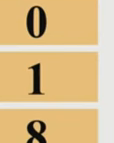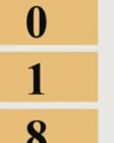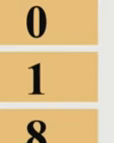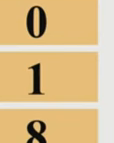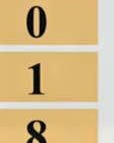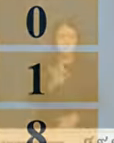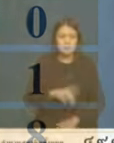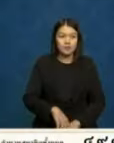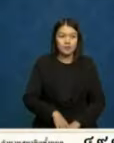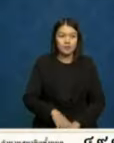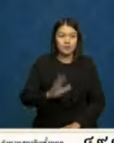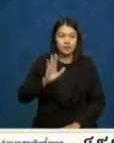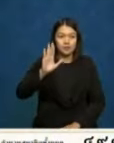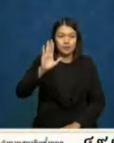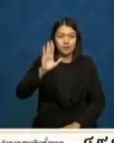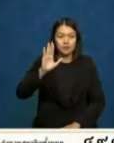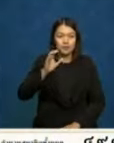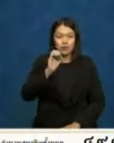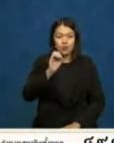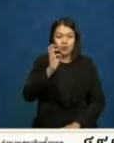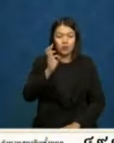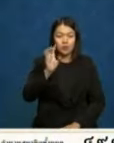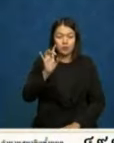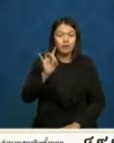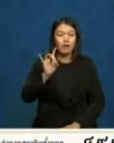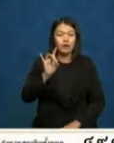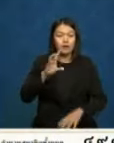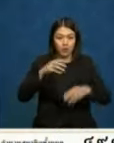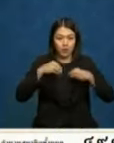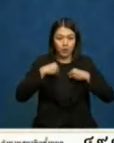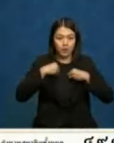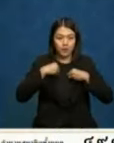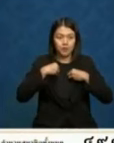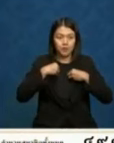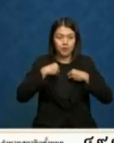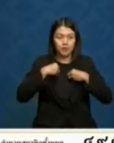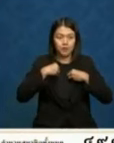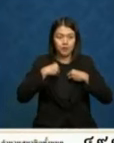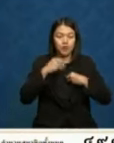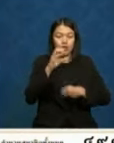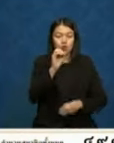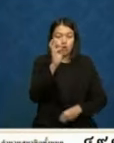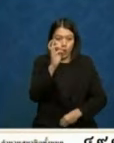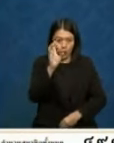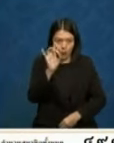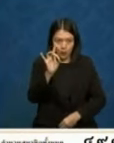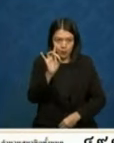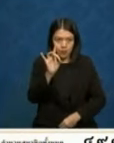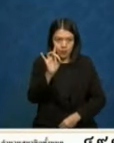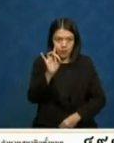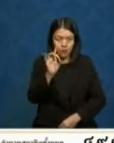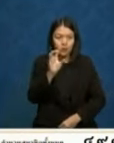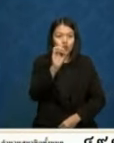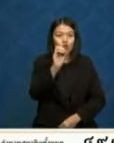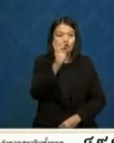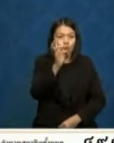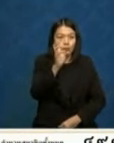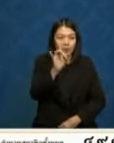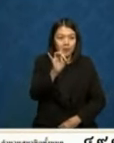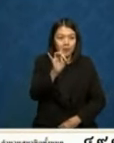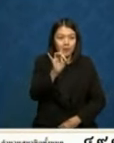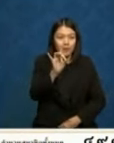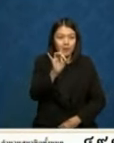8นะครับ ท่านประธานครับ068เห็นด้วยนะครับ 098ครับบันทึกไว้นะครับ 068ครับ 098เห็นด้วยนะครับ 68ครับ